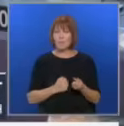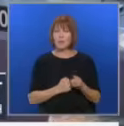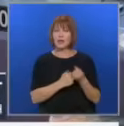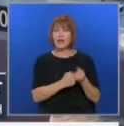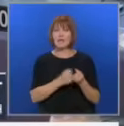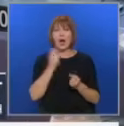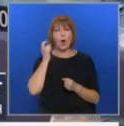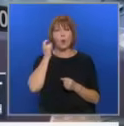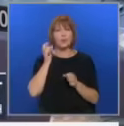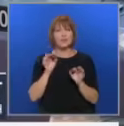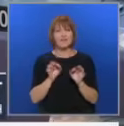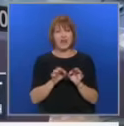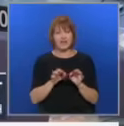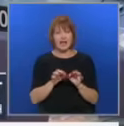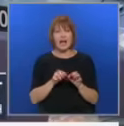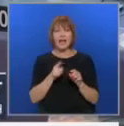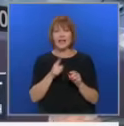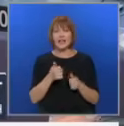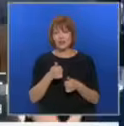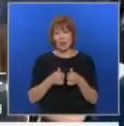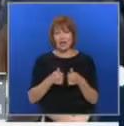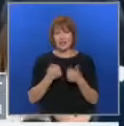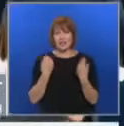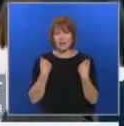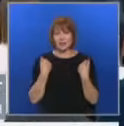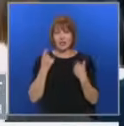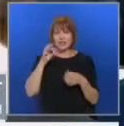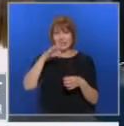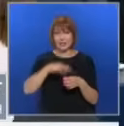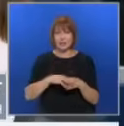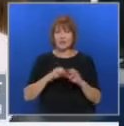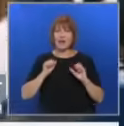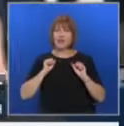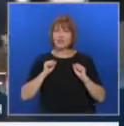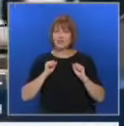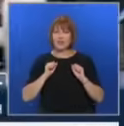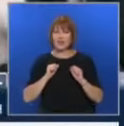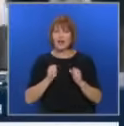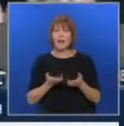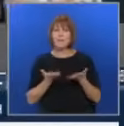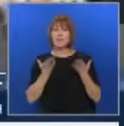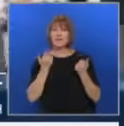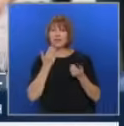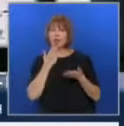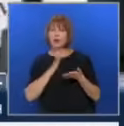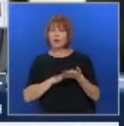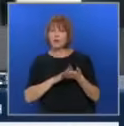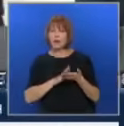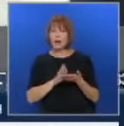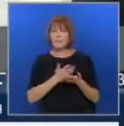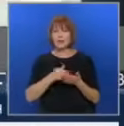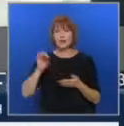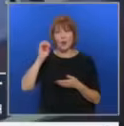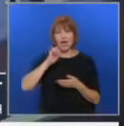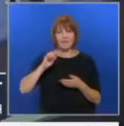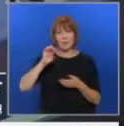подкрепата за Урсула фон дер Лайен, чиято кандидатура трябва да бъде гласувана в четвъртък. Има предварителна договорка между Европейската